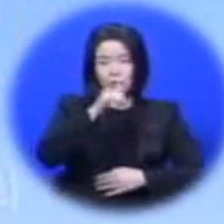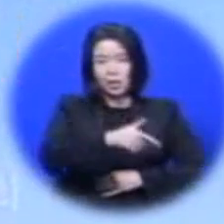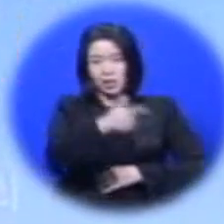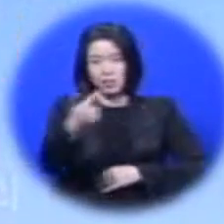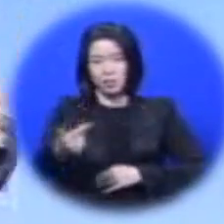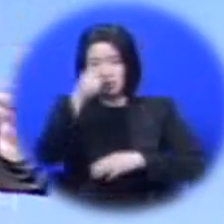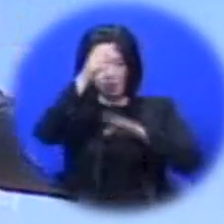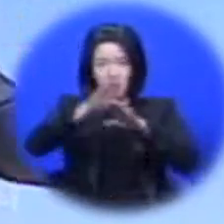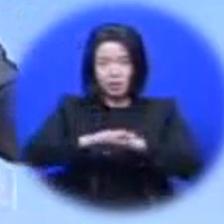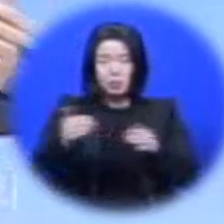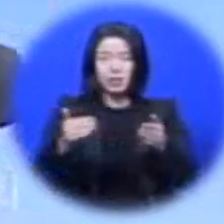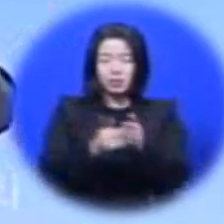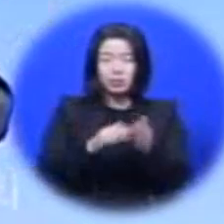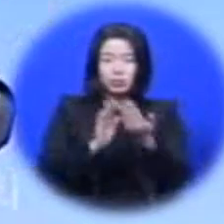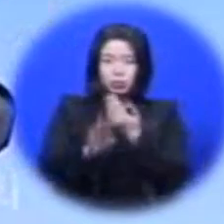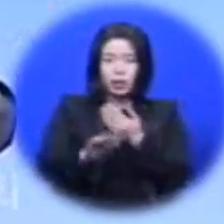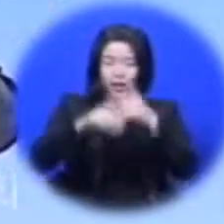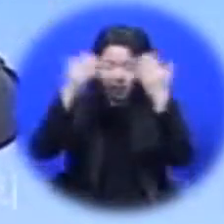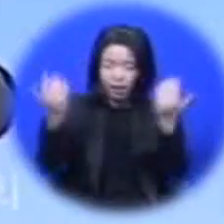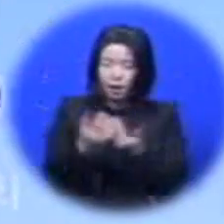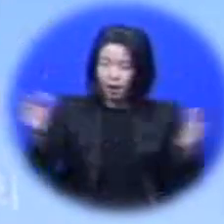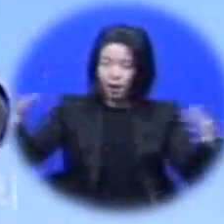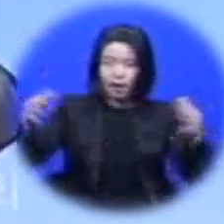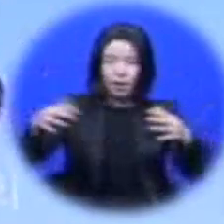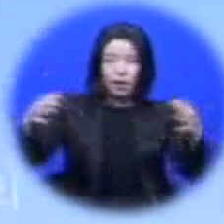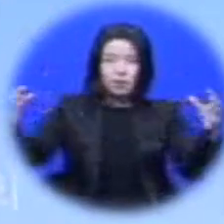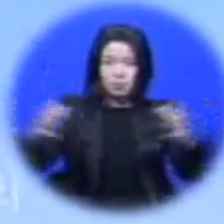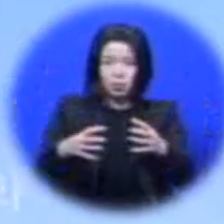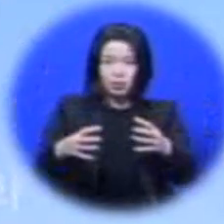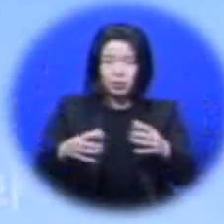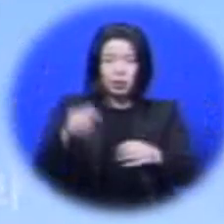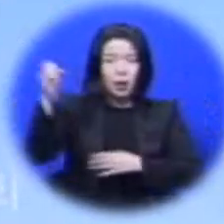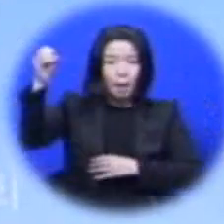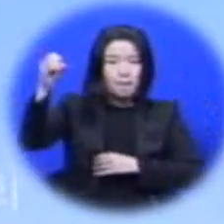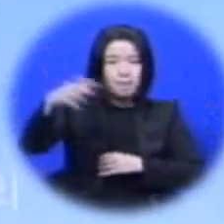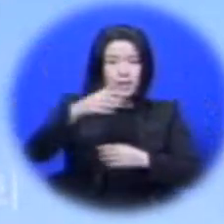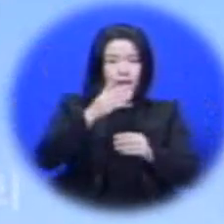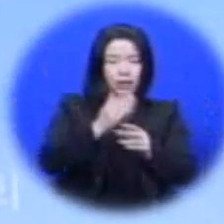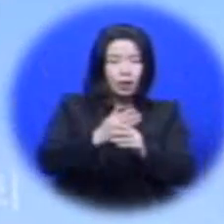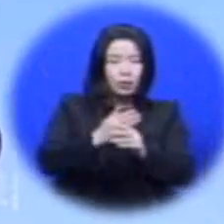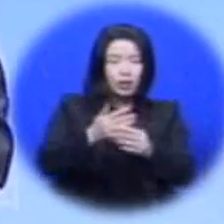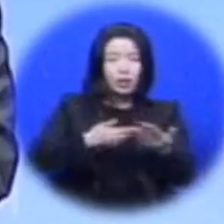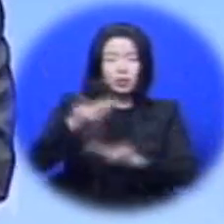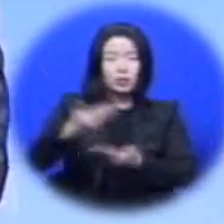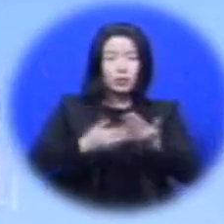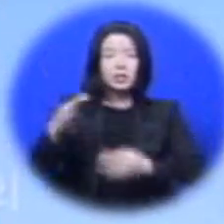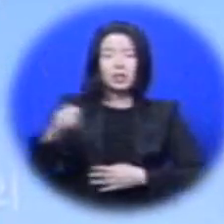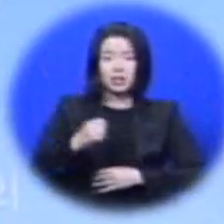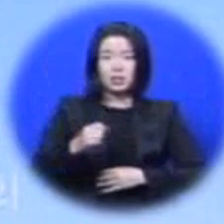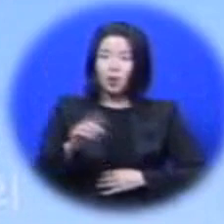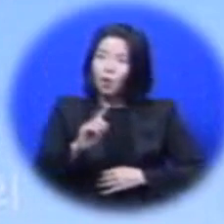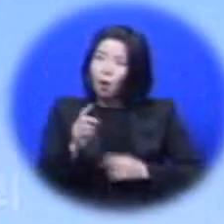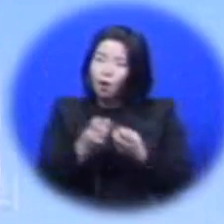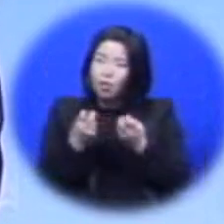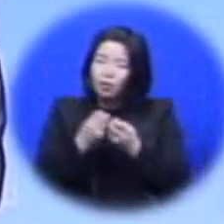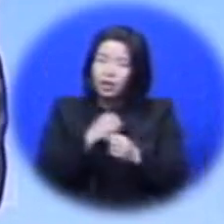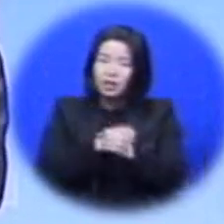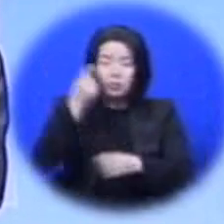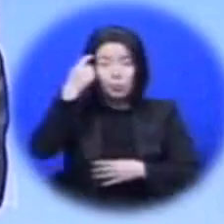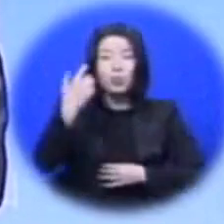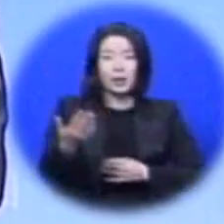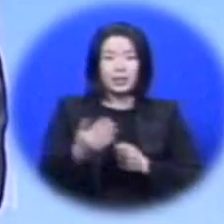예배가 끝나고 나면 다들 모여서 빛 가운데 교제를 갖는다는 거예요. 그래서 어떻게 하는지